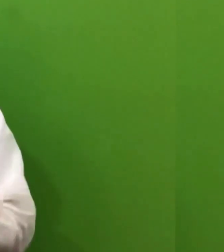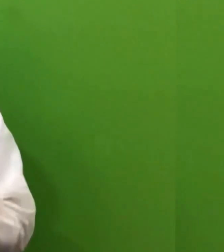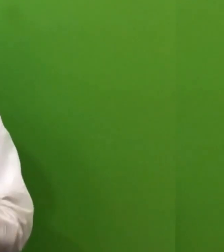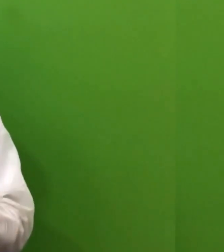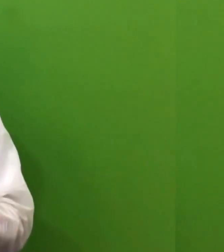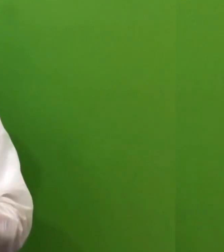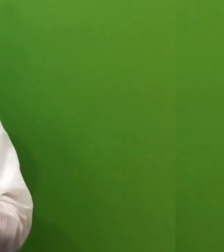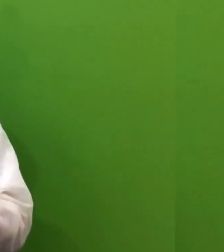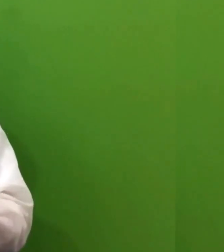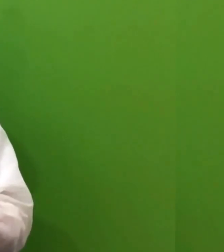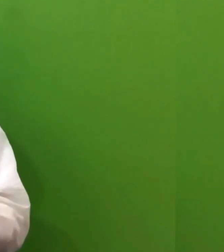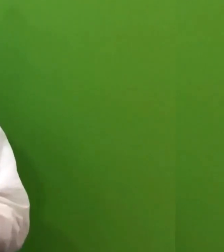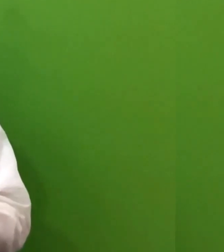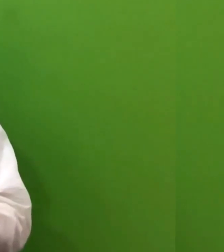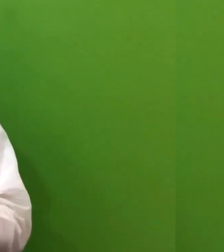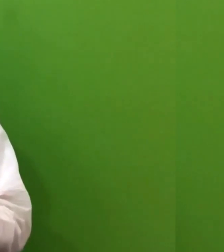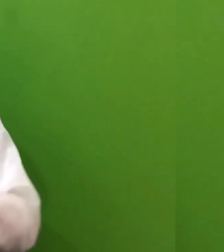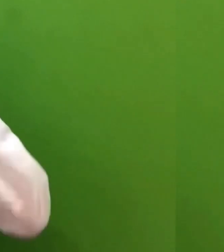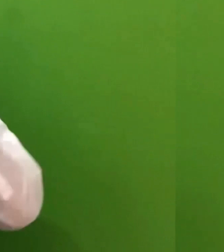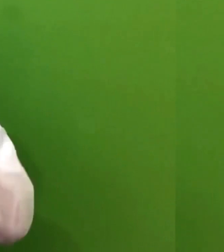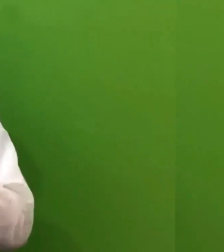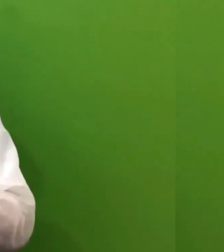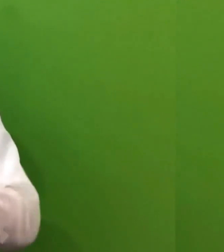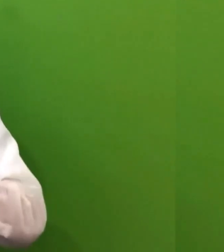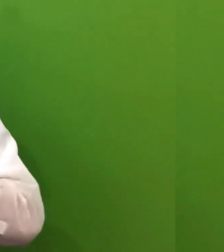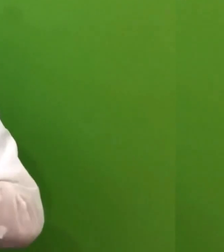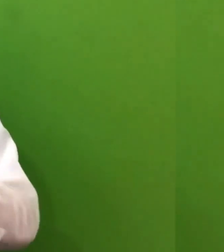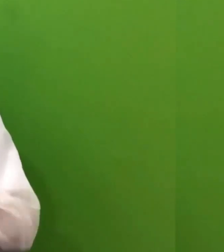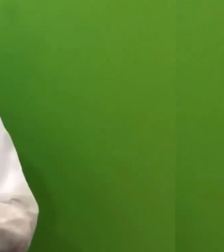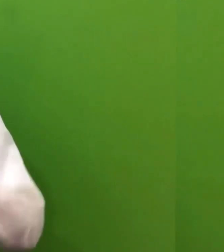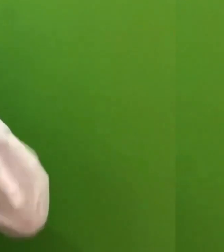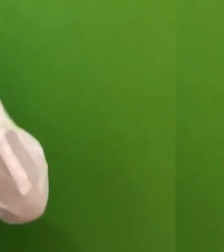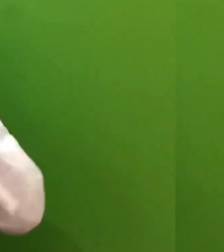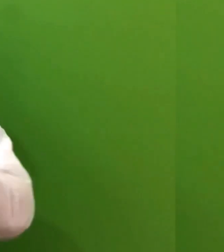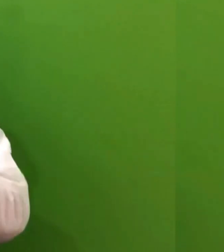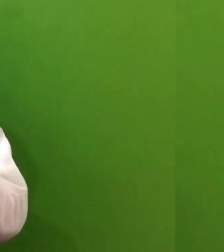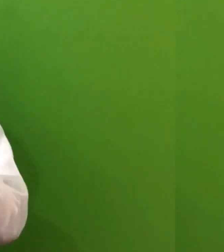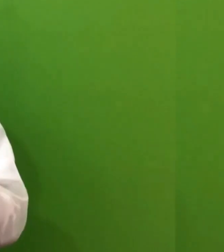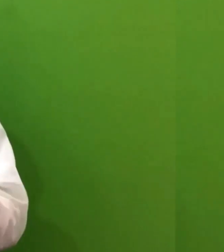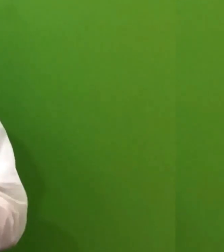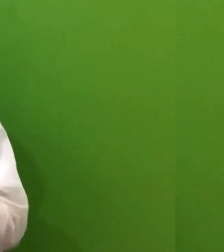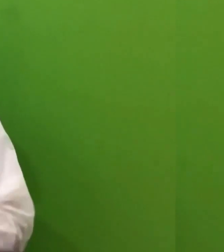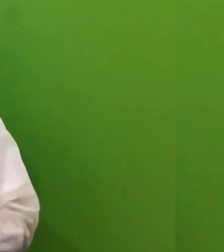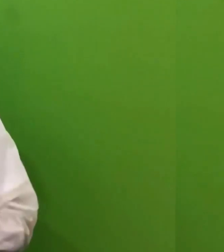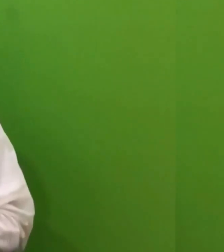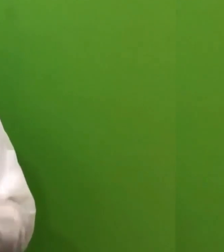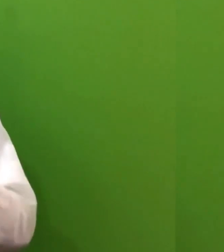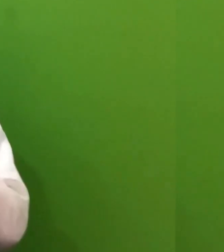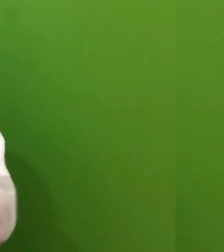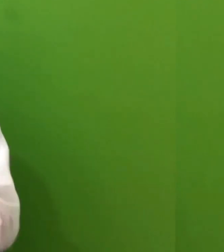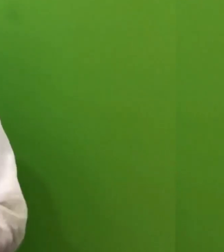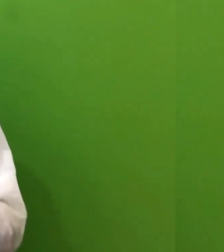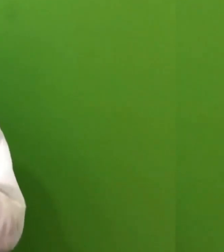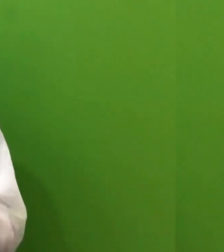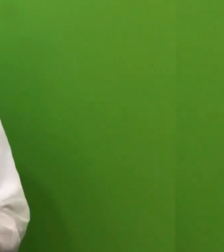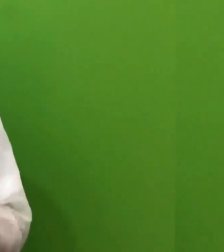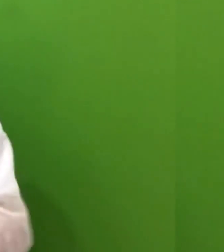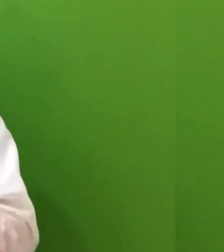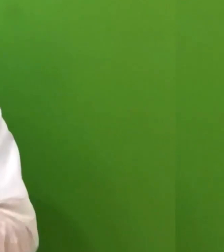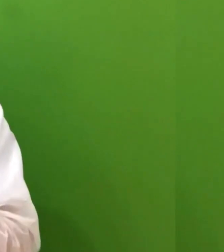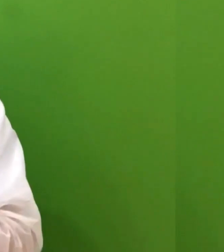그들이 우리가 원네스가 되게 하여 주시옵소서. 모든 것 감사드리며 예수 그리스도 이름으로